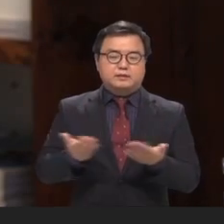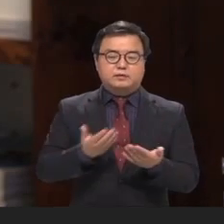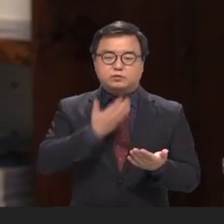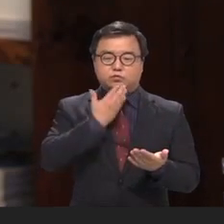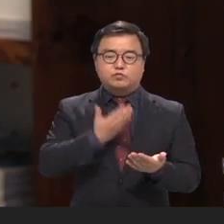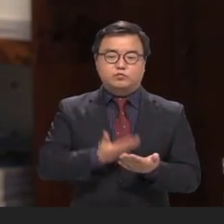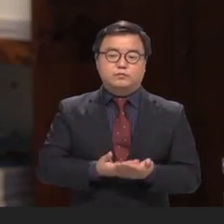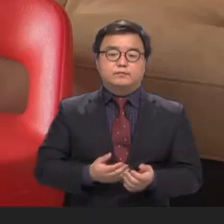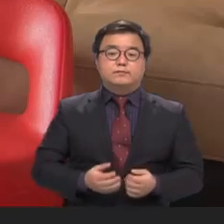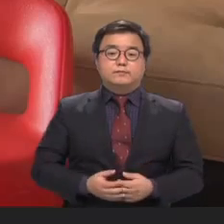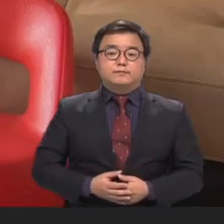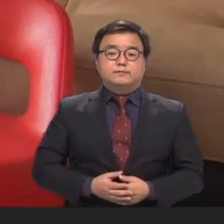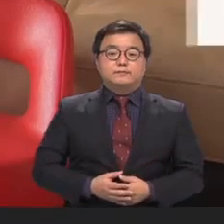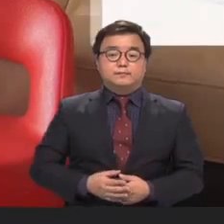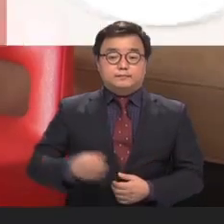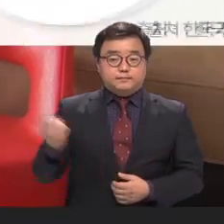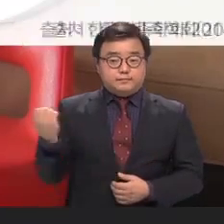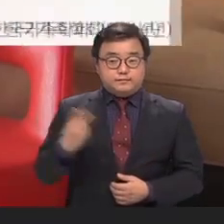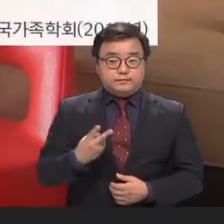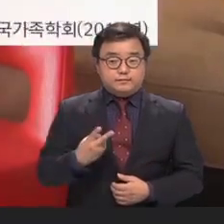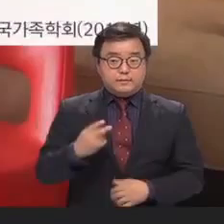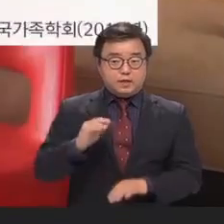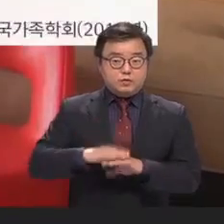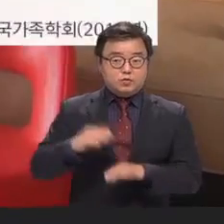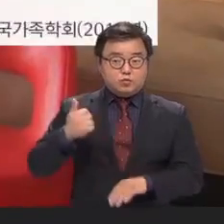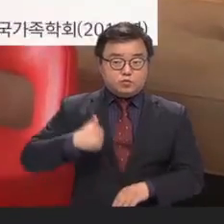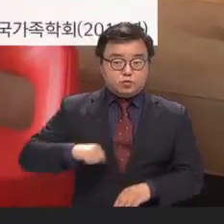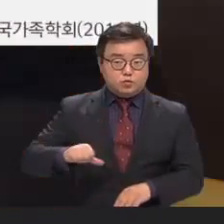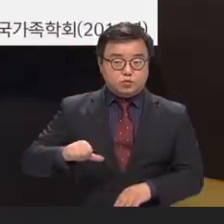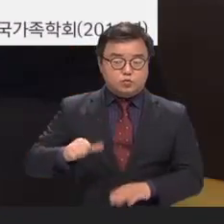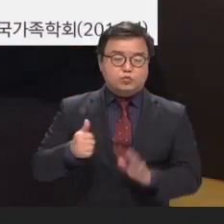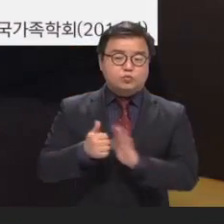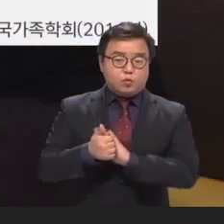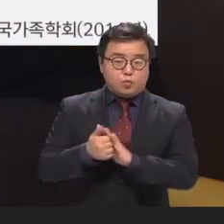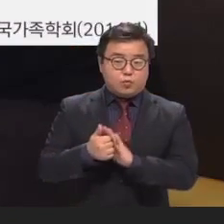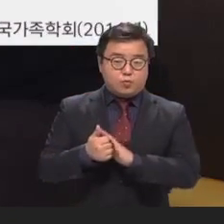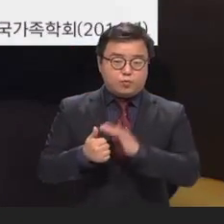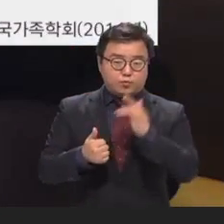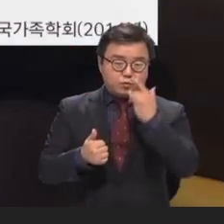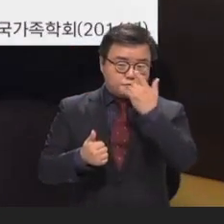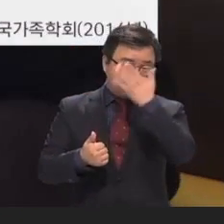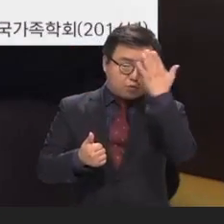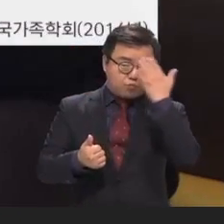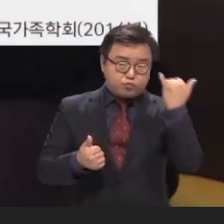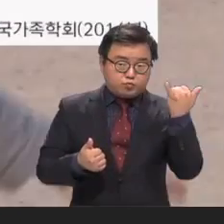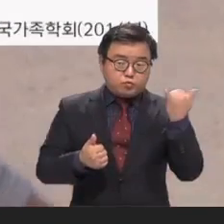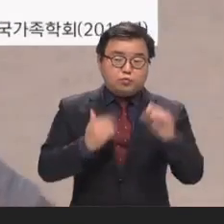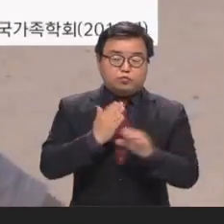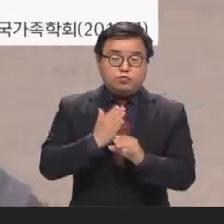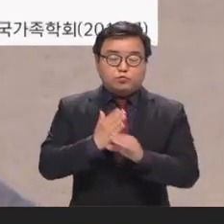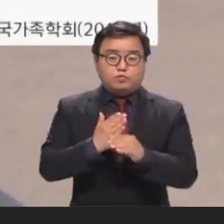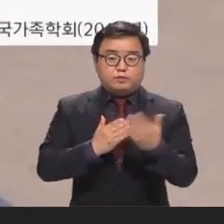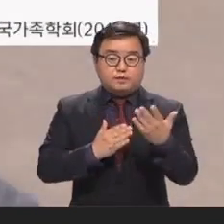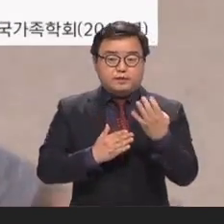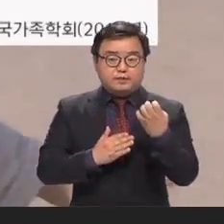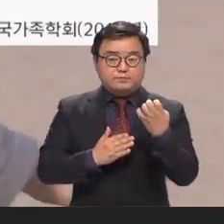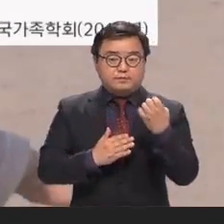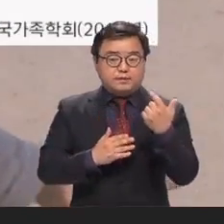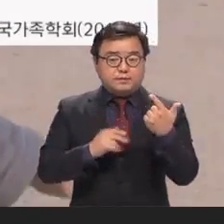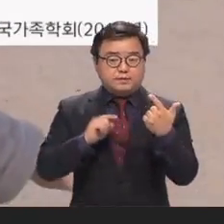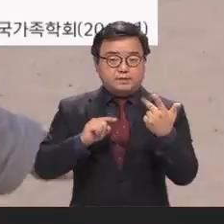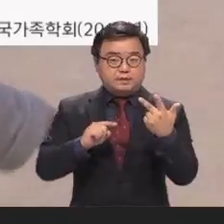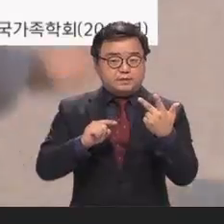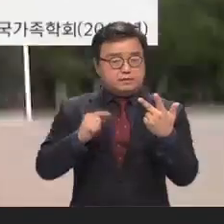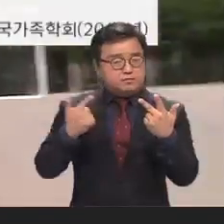중요하다고 생각 들어요. 네. 한편 손주를 돌보는 조부모 가운데 47.6%만이 자녀에게 육아에